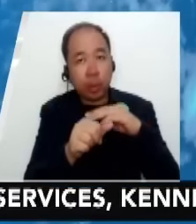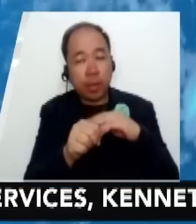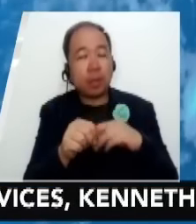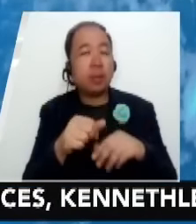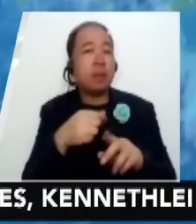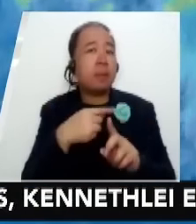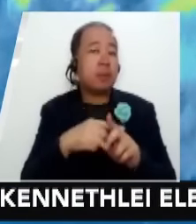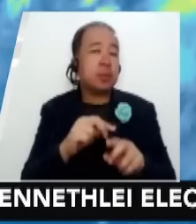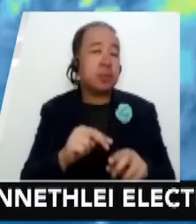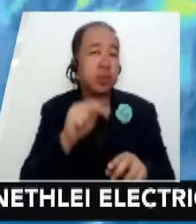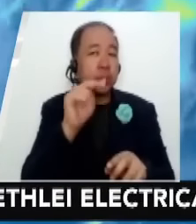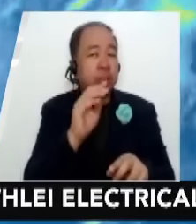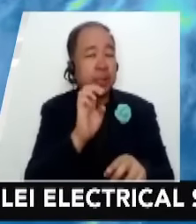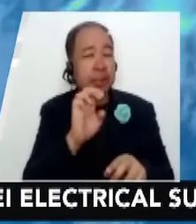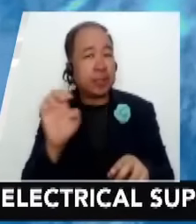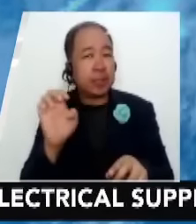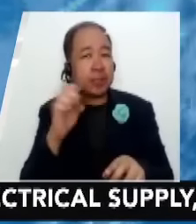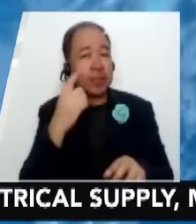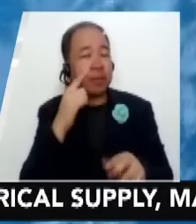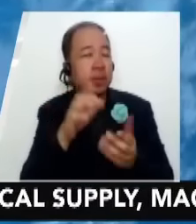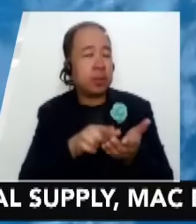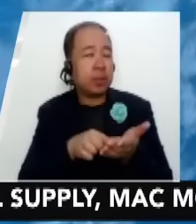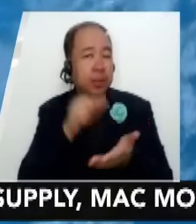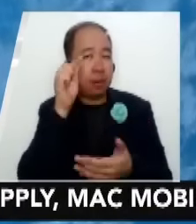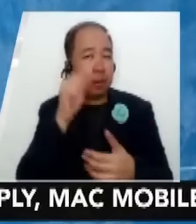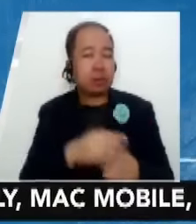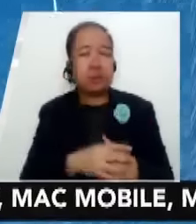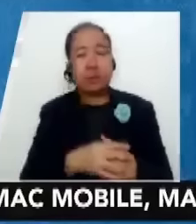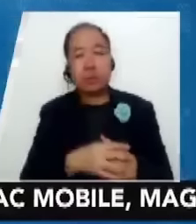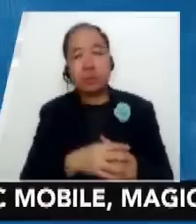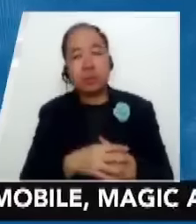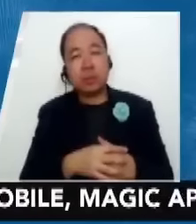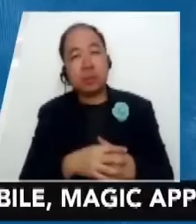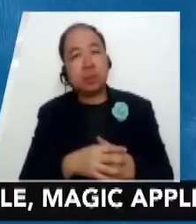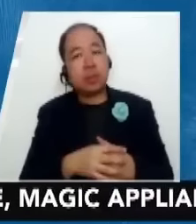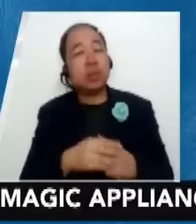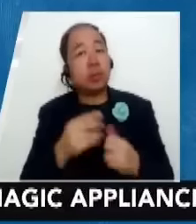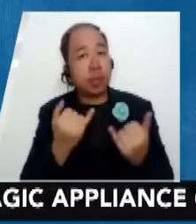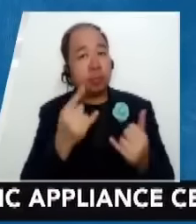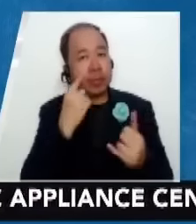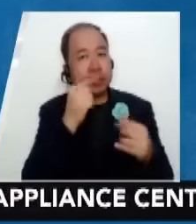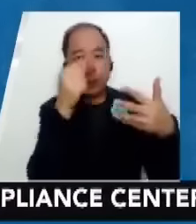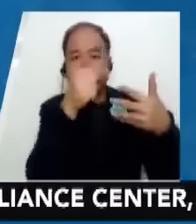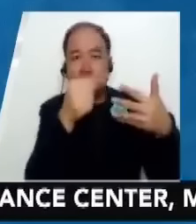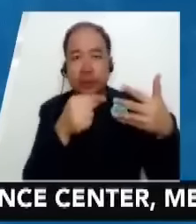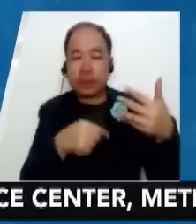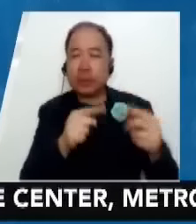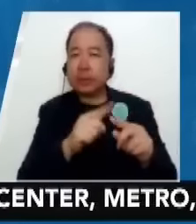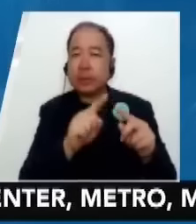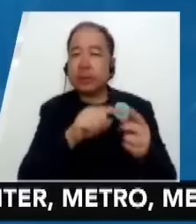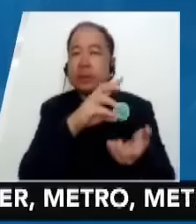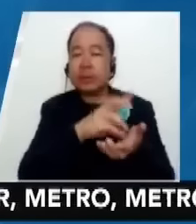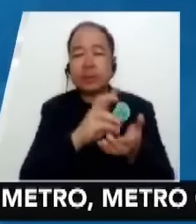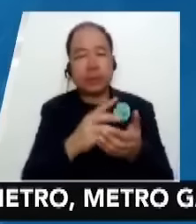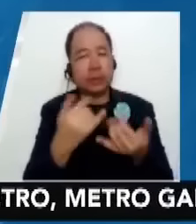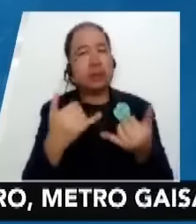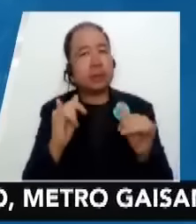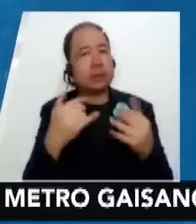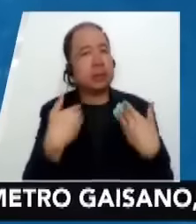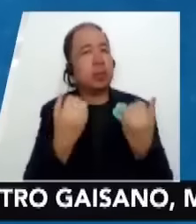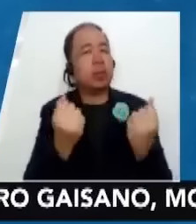northeastern portion ng Tarlac. Mga kapuso, asahan din po sa mga nabanggit na lugar ang malakas sa bugso ng hangin na posibleng magdulot